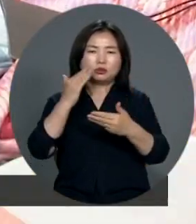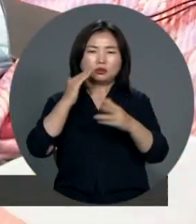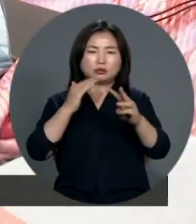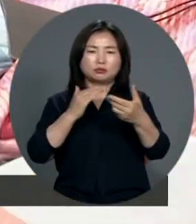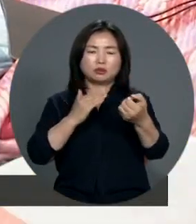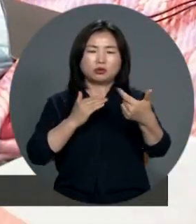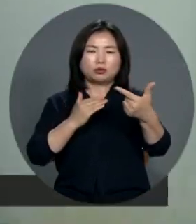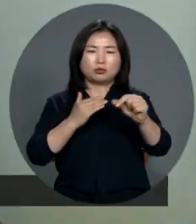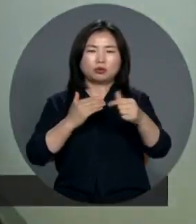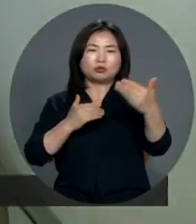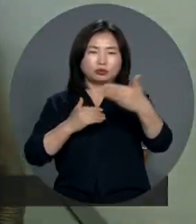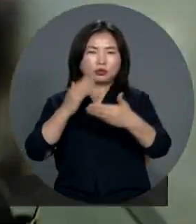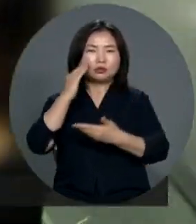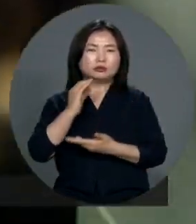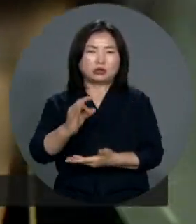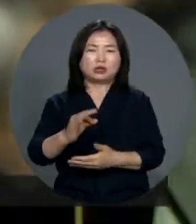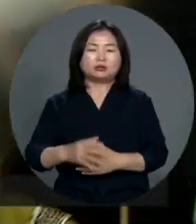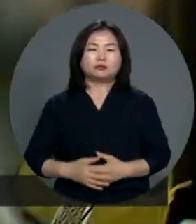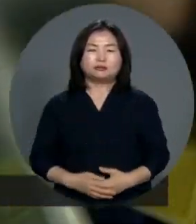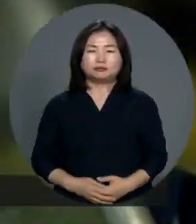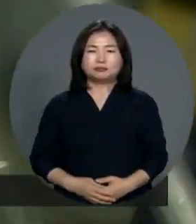356만 9,000원